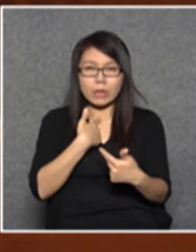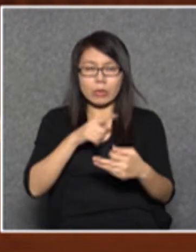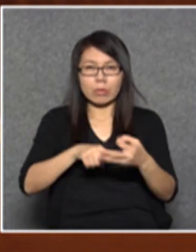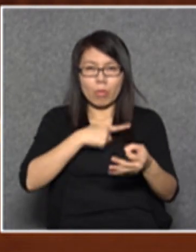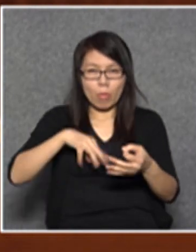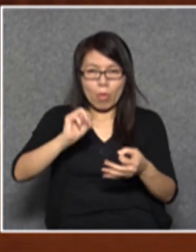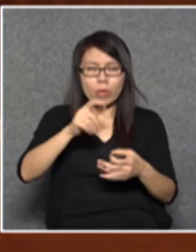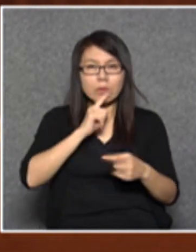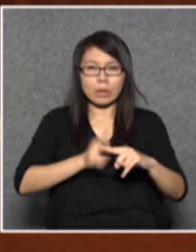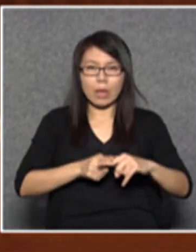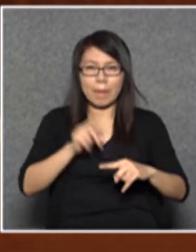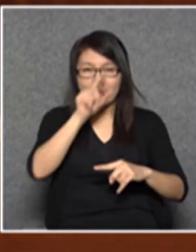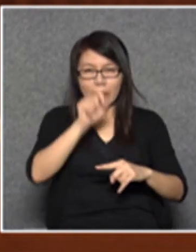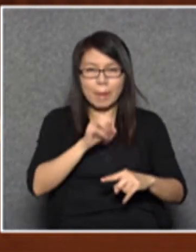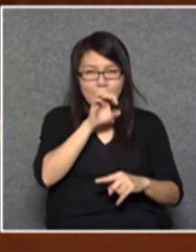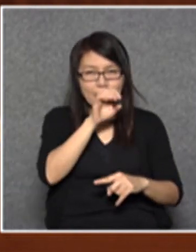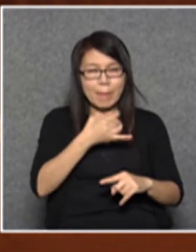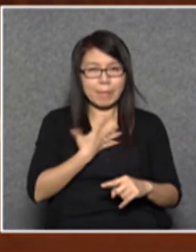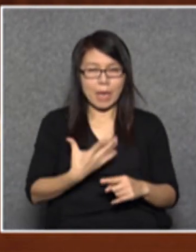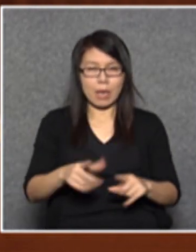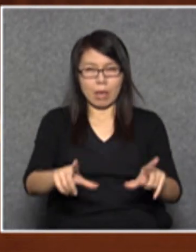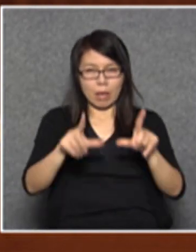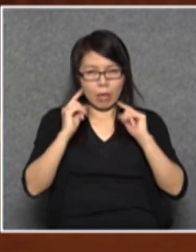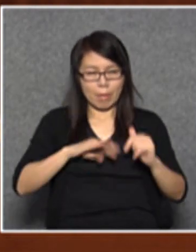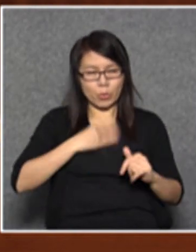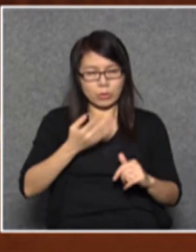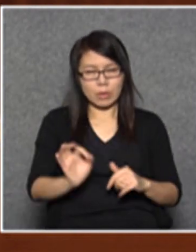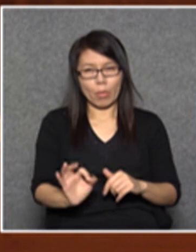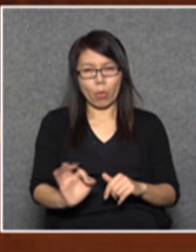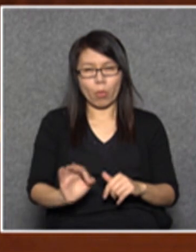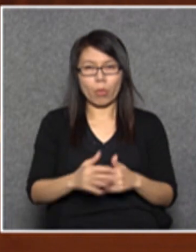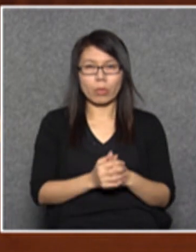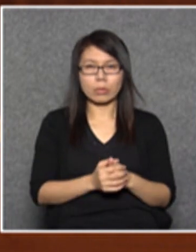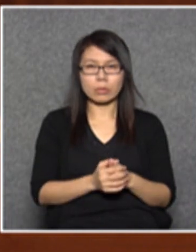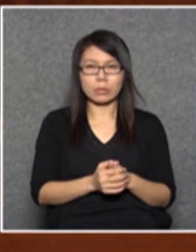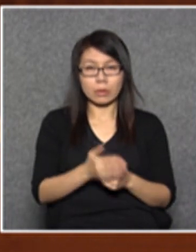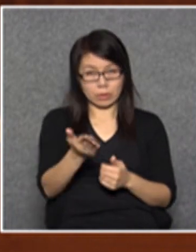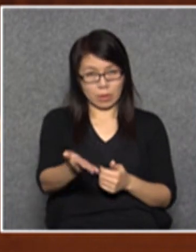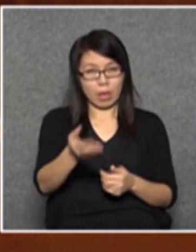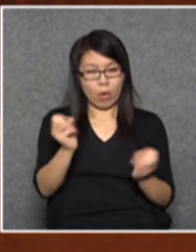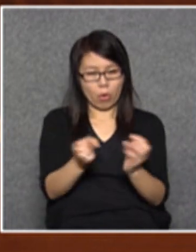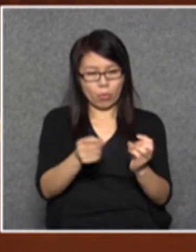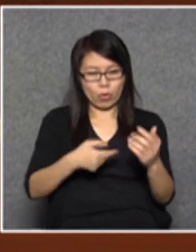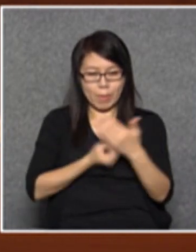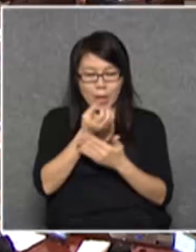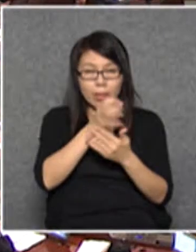然有一些未問的問題，未得到滿意答案的答案的話，請他在個會上面提問。 報了